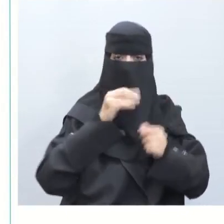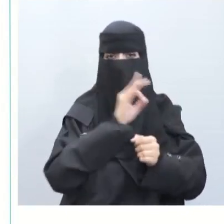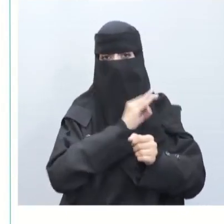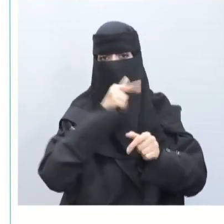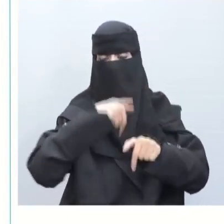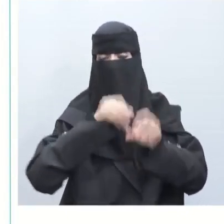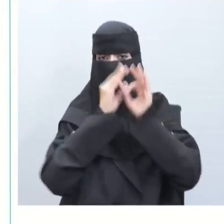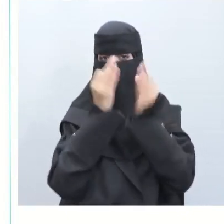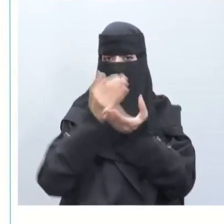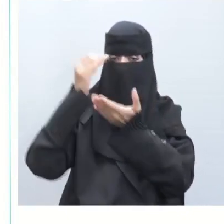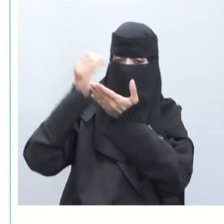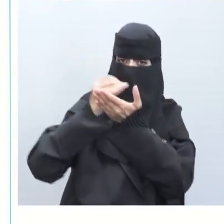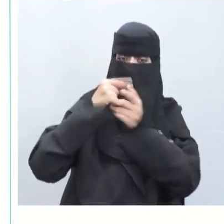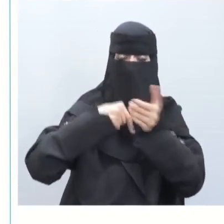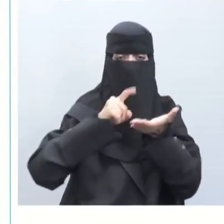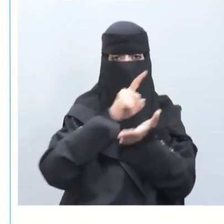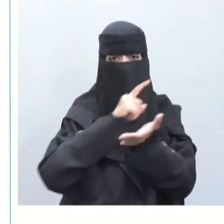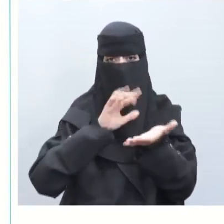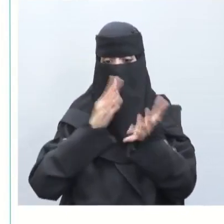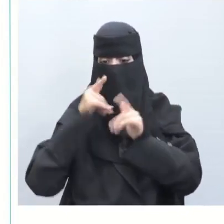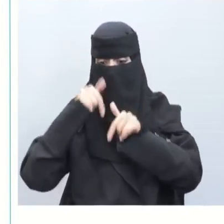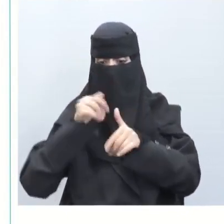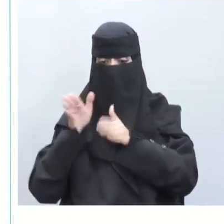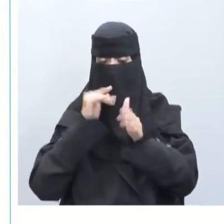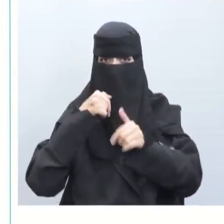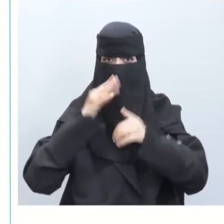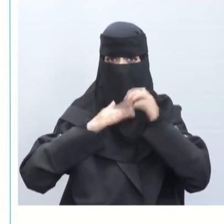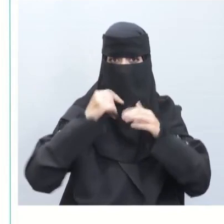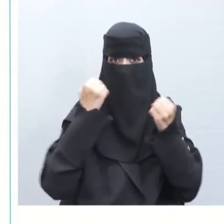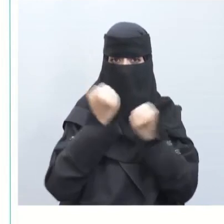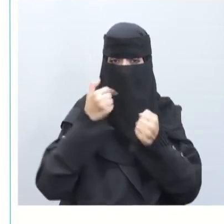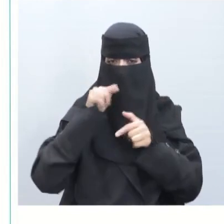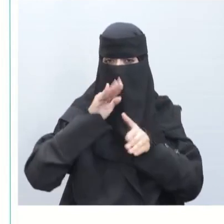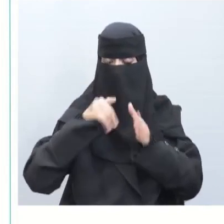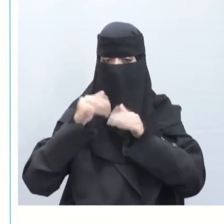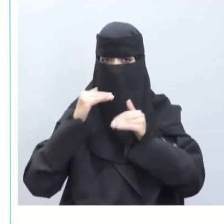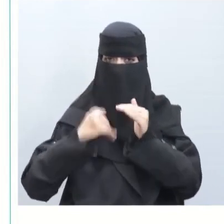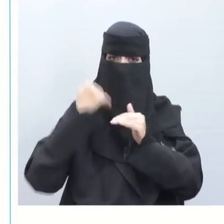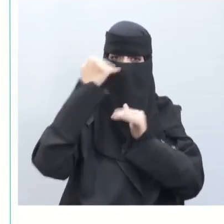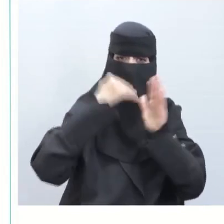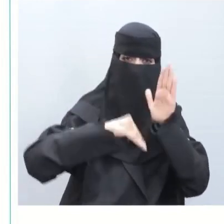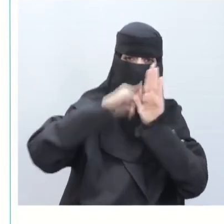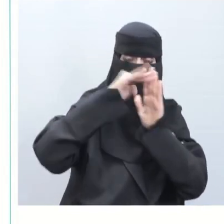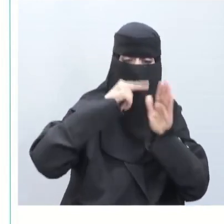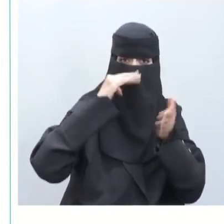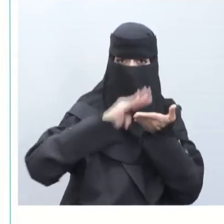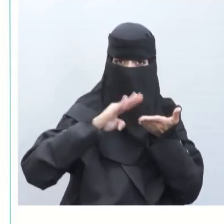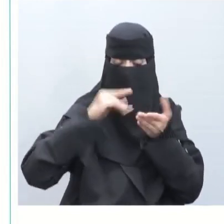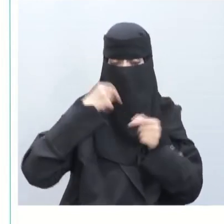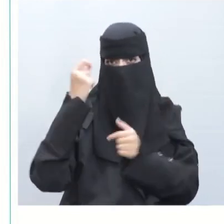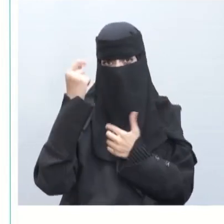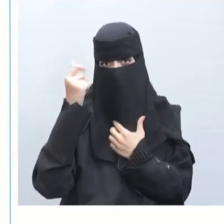الاقتصاد او على البيئه في بعض الحالات قد ينتج عن الممارسات المستخدمه مستوى من المخاطره